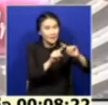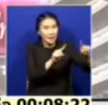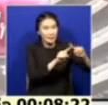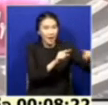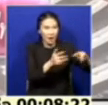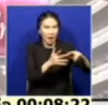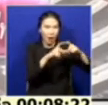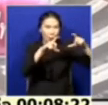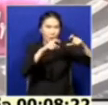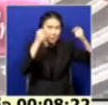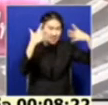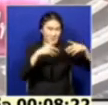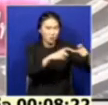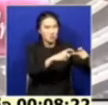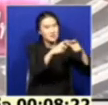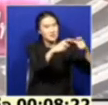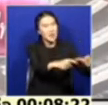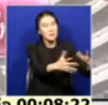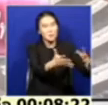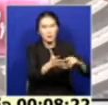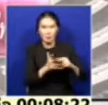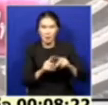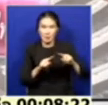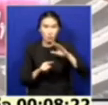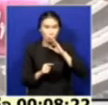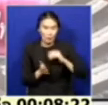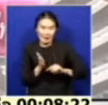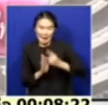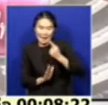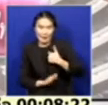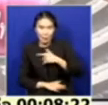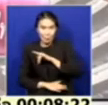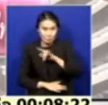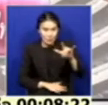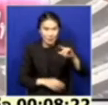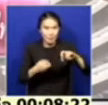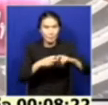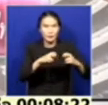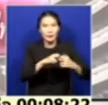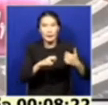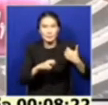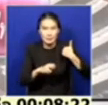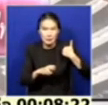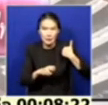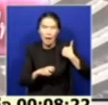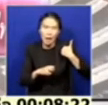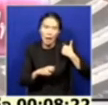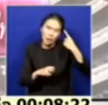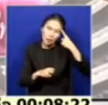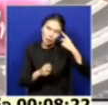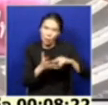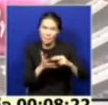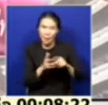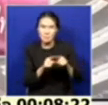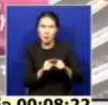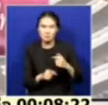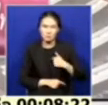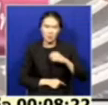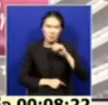นะครับหลายท่านคิดว่าน่าจะมีมากกว่านั้นก็อาจจะเป็นจริงได้นะแต่ว่าจำนวนหนึ่งก็ไม่ได้แสด